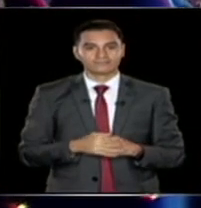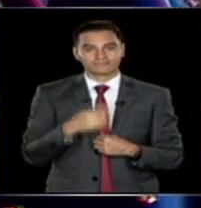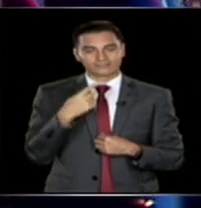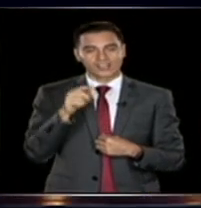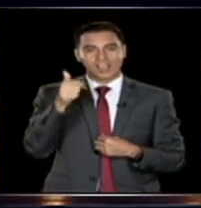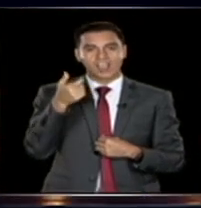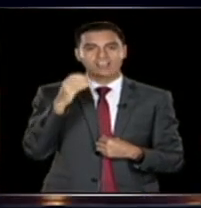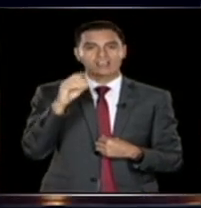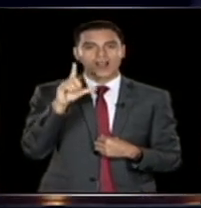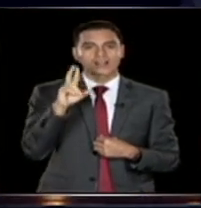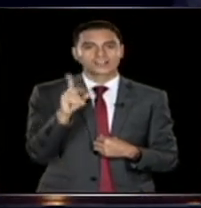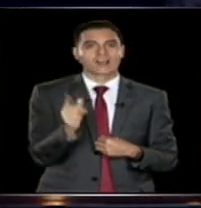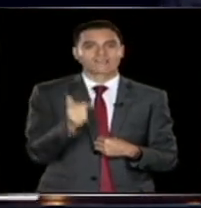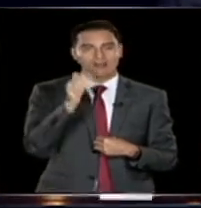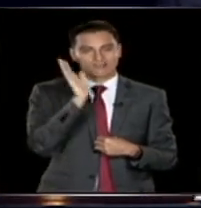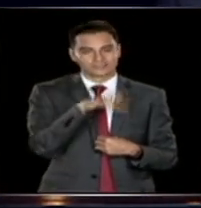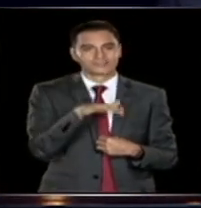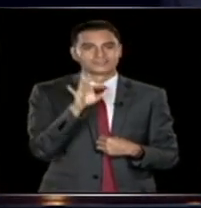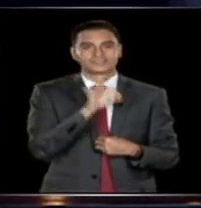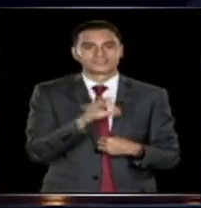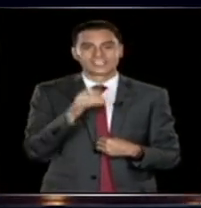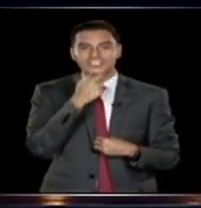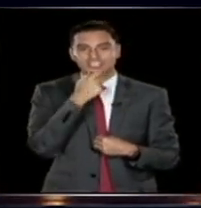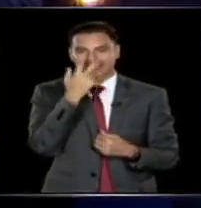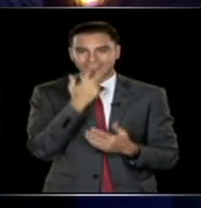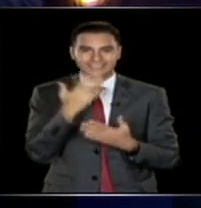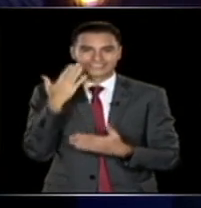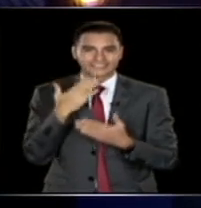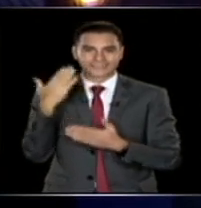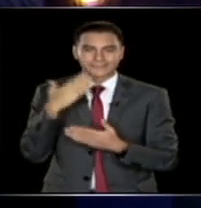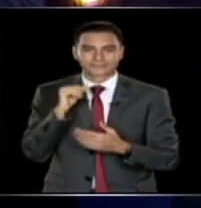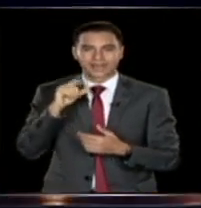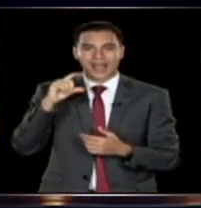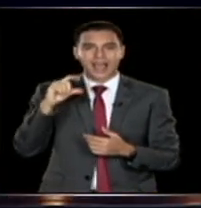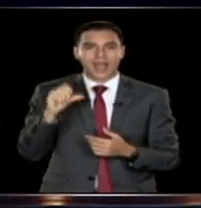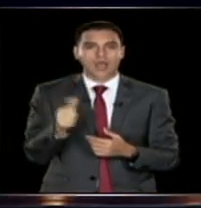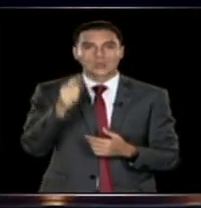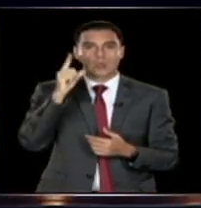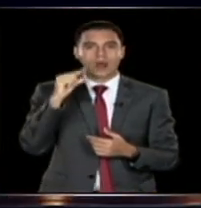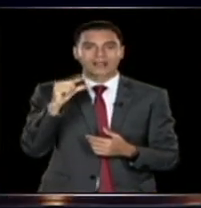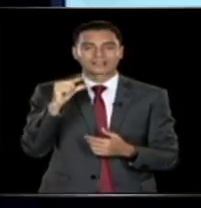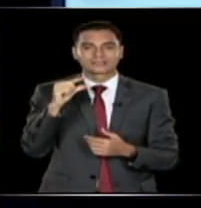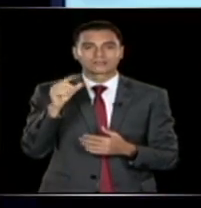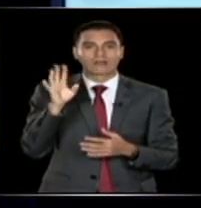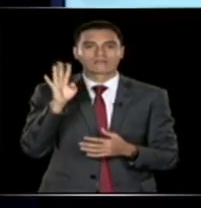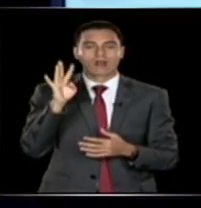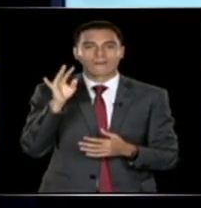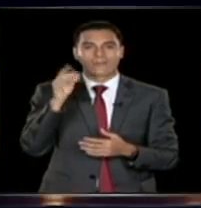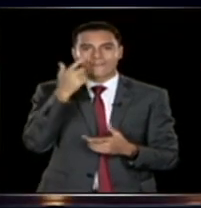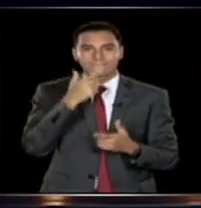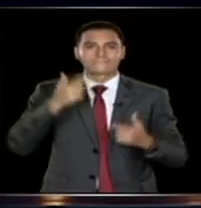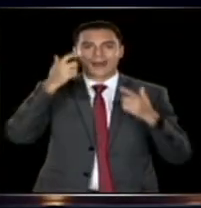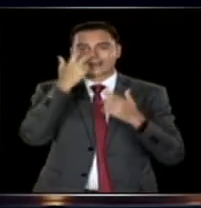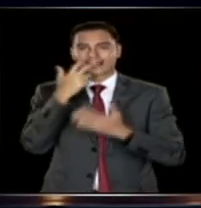ضمنت العرش الإنجليزي لأدوارد الرابع. النتيجة 3 أهداف